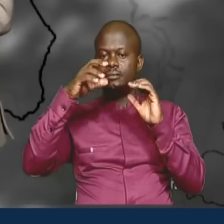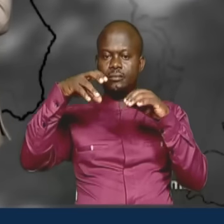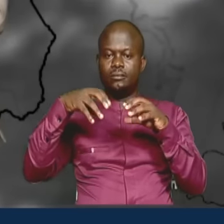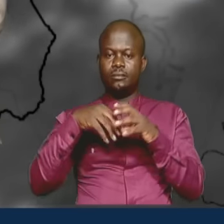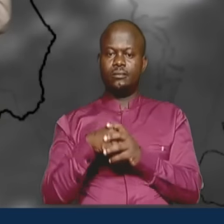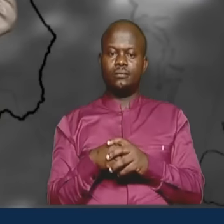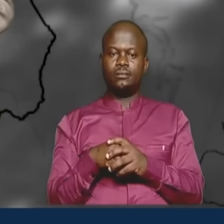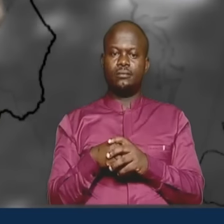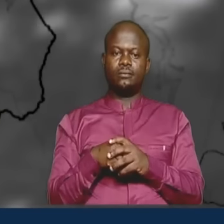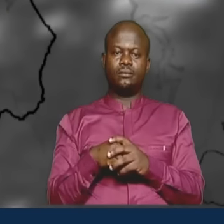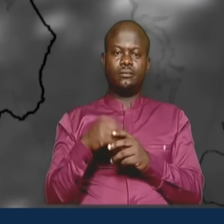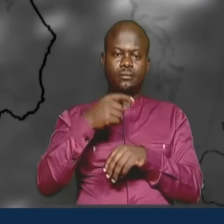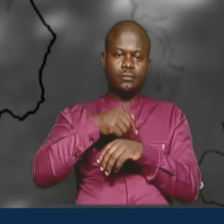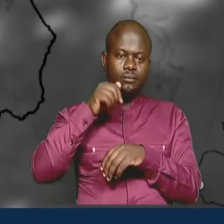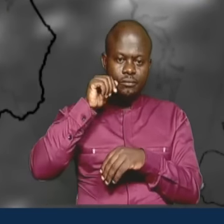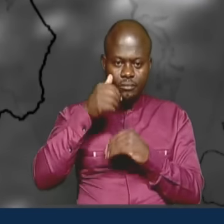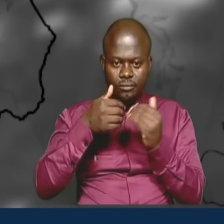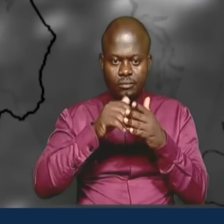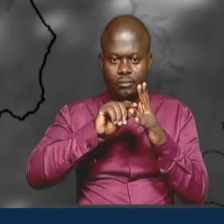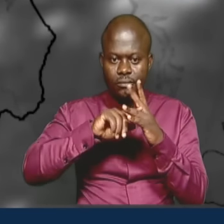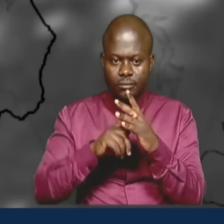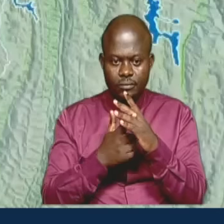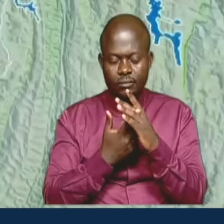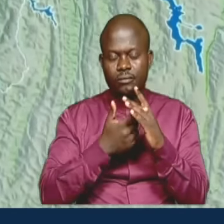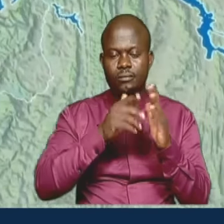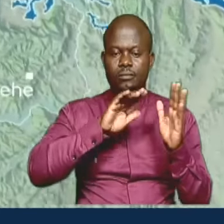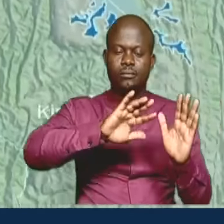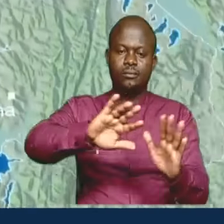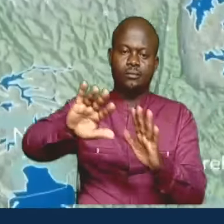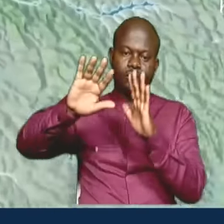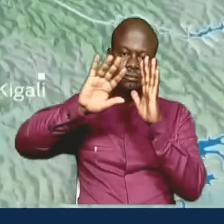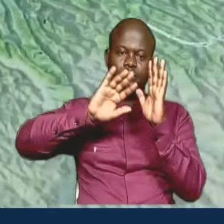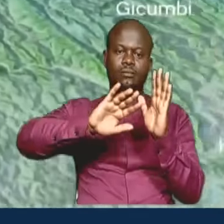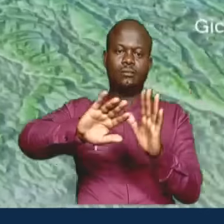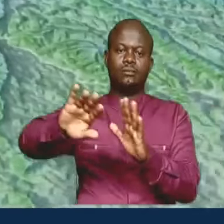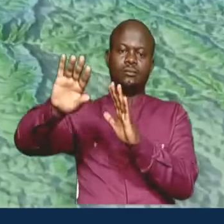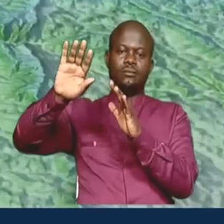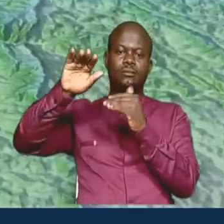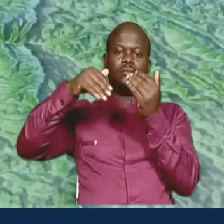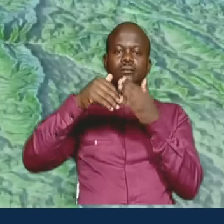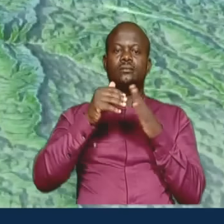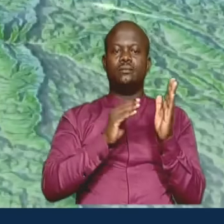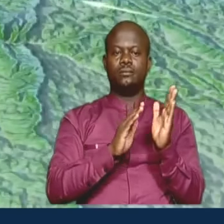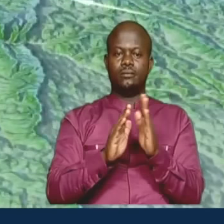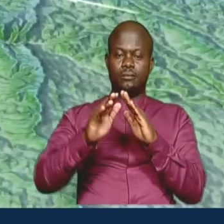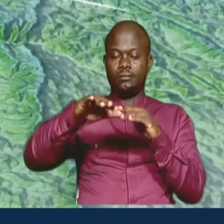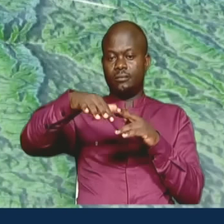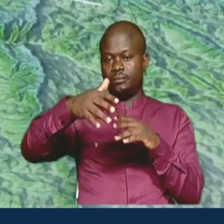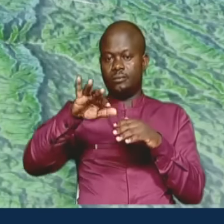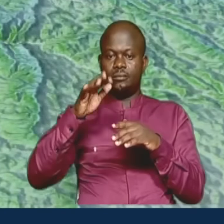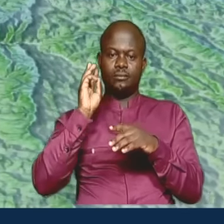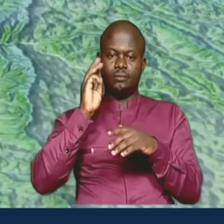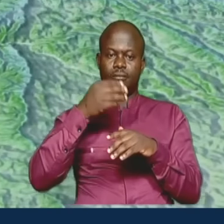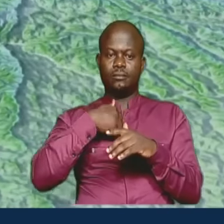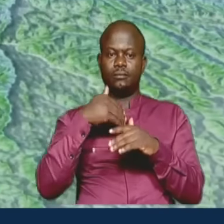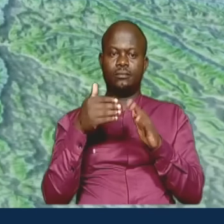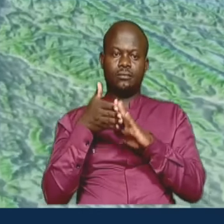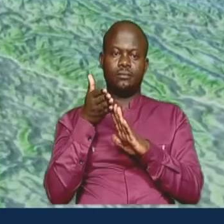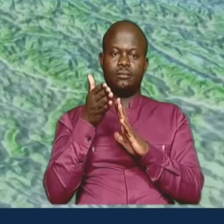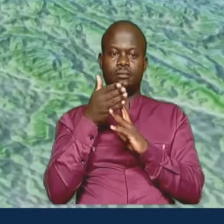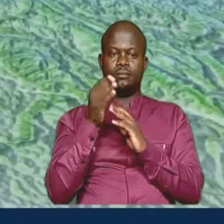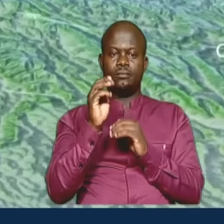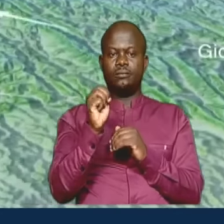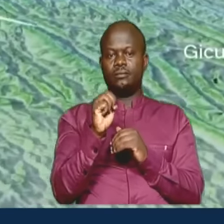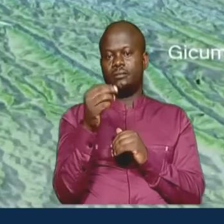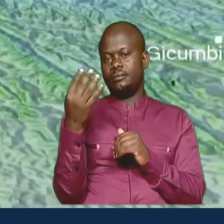ihateganyijwe. Ku munsi w'ejo duhereye ku miyaga, hateganyijwe umuyaga uringaniye uzaba ufite umuvuduko uri hagati ya